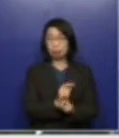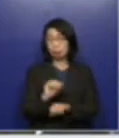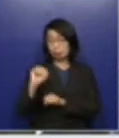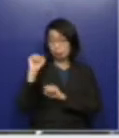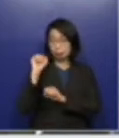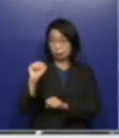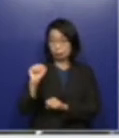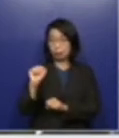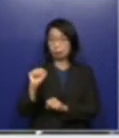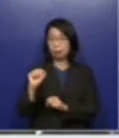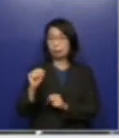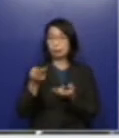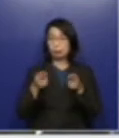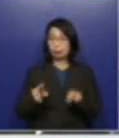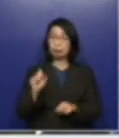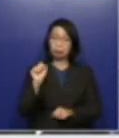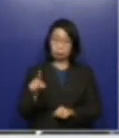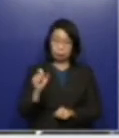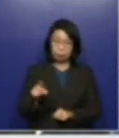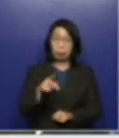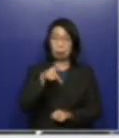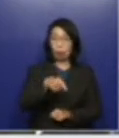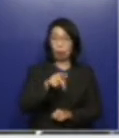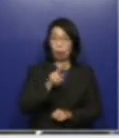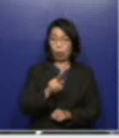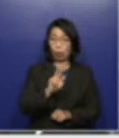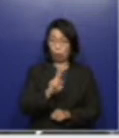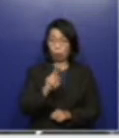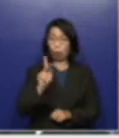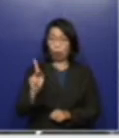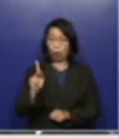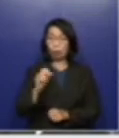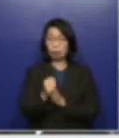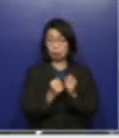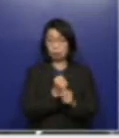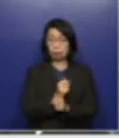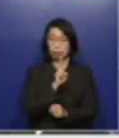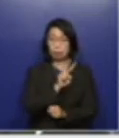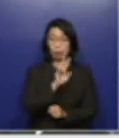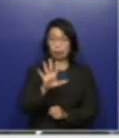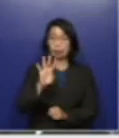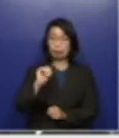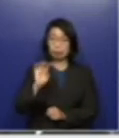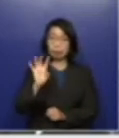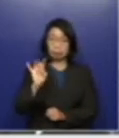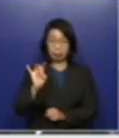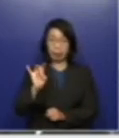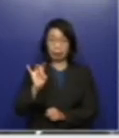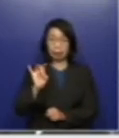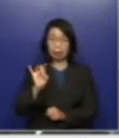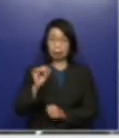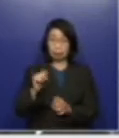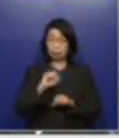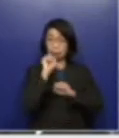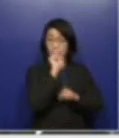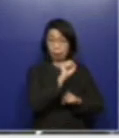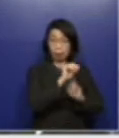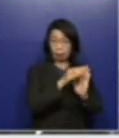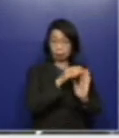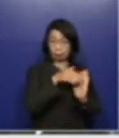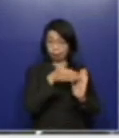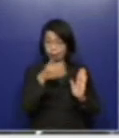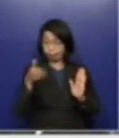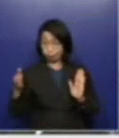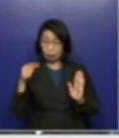ญัติบริหารสถานการณ์ฉุกเฉินปี2548มาตรา9ที่ท่านใช้อยู่มาตั้งแต่วันที่